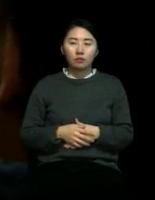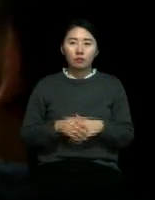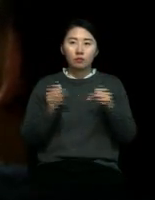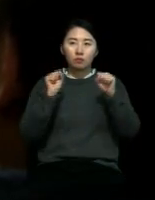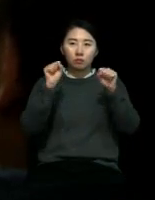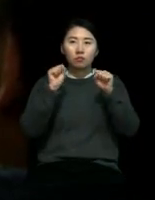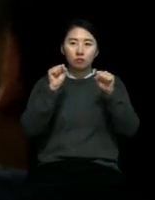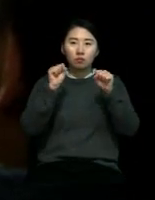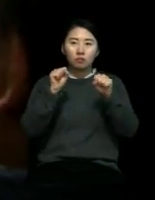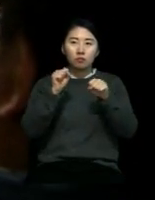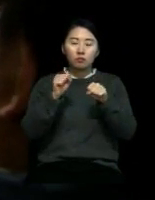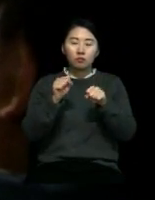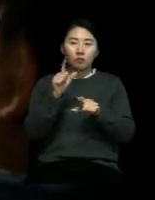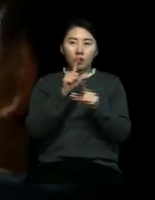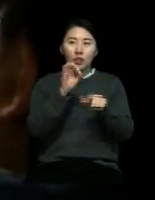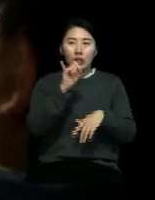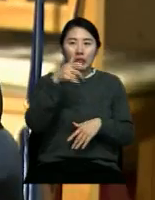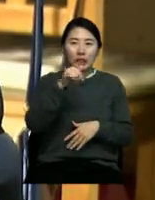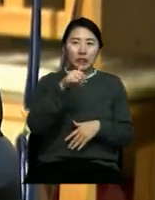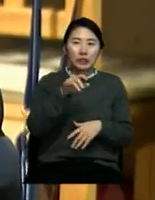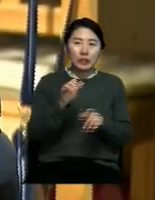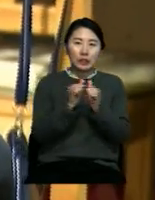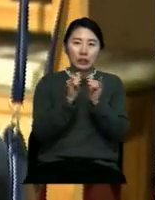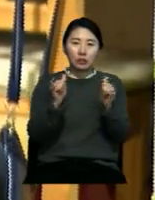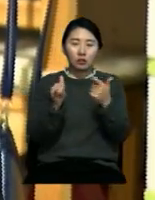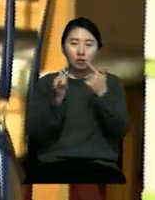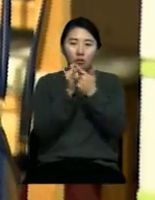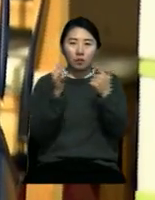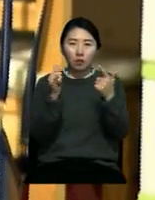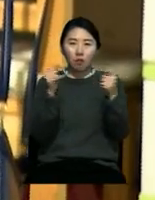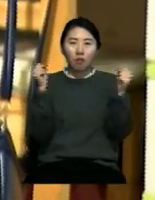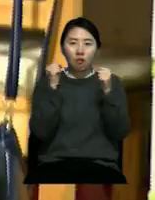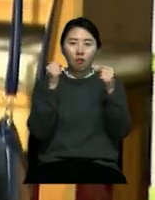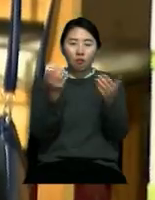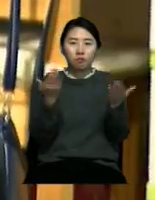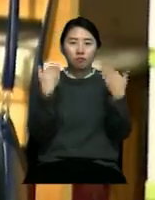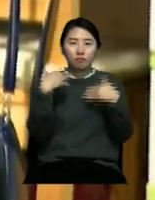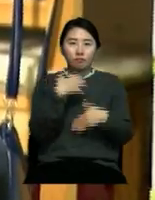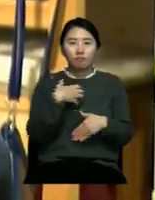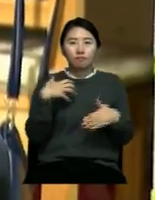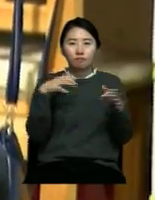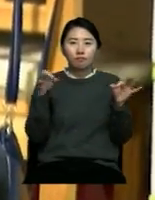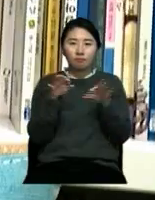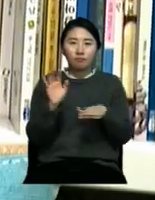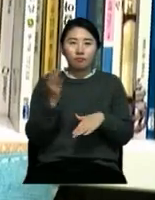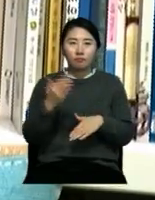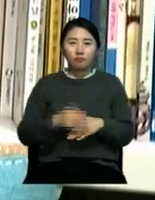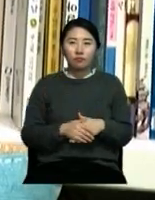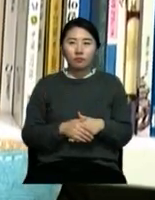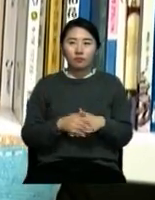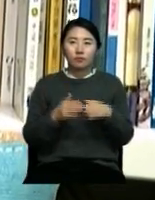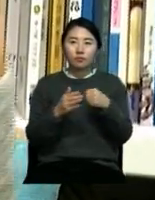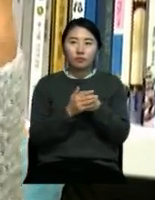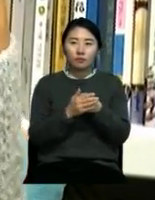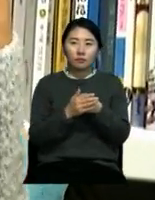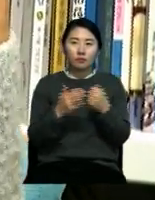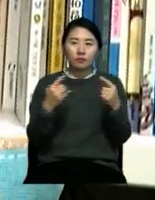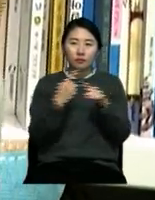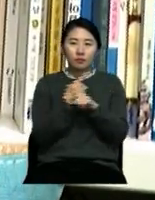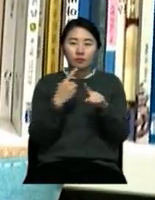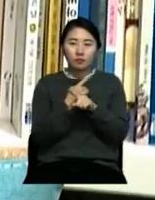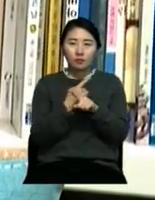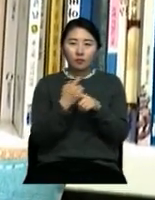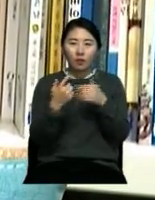운동을 통해 이기진 씨네 가족 6명은 겨울나기 걱정을 덜었습니다. 보일러 교체랑 뭐